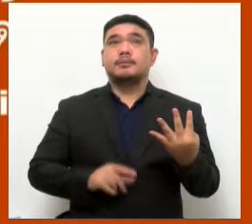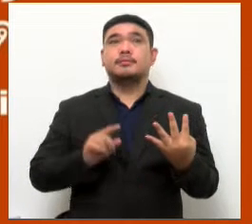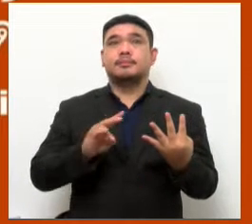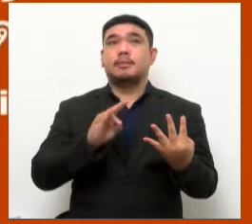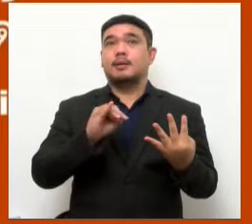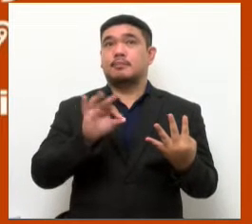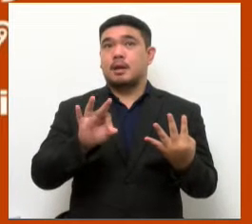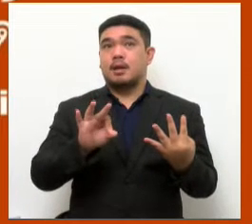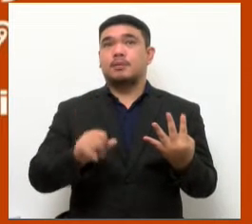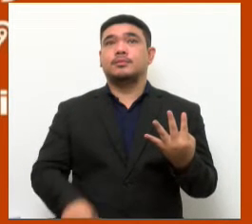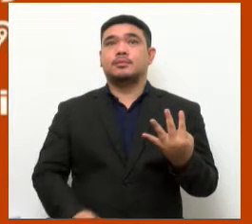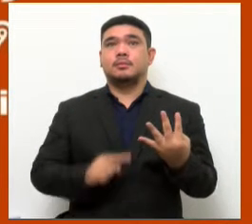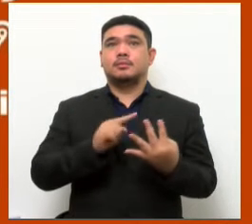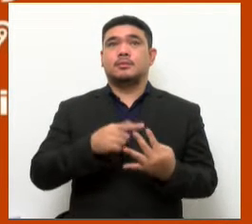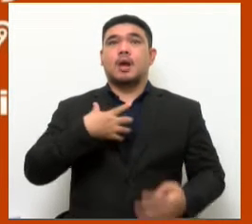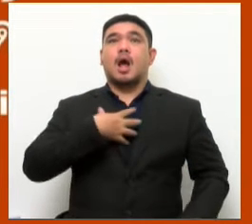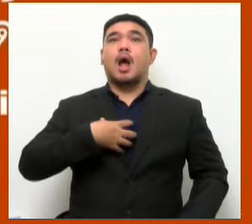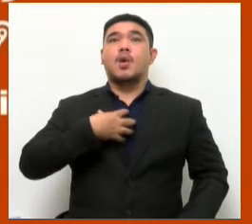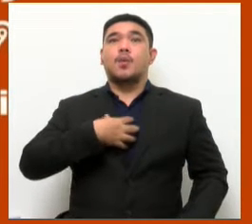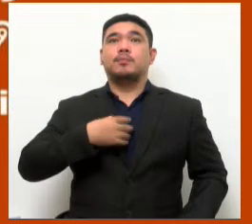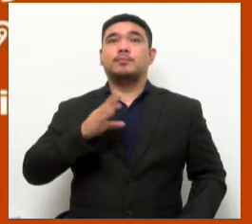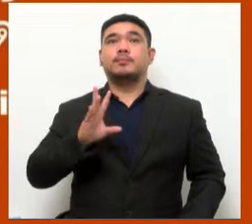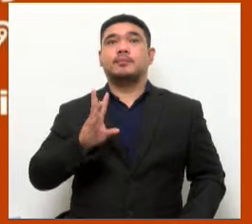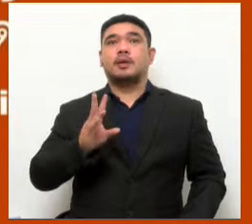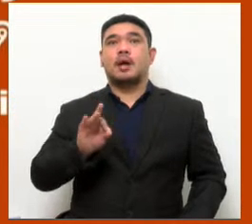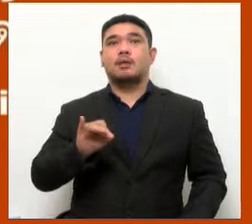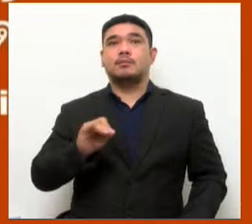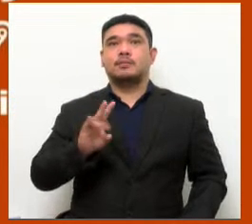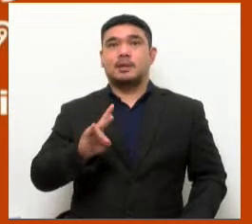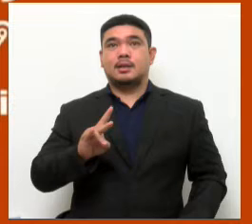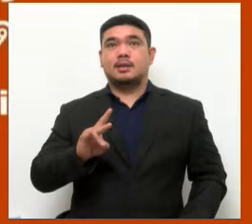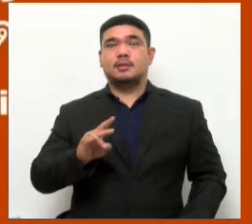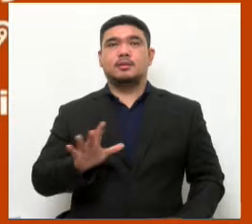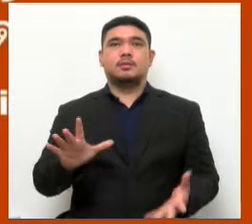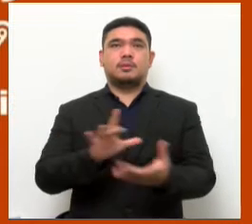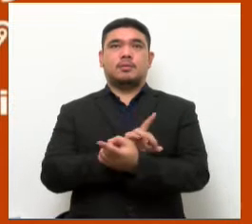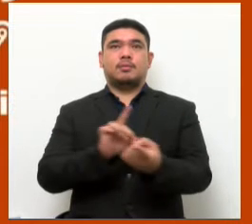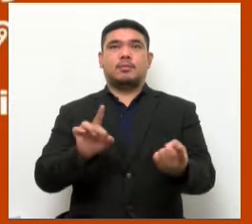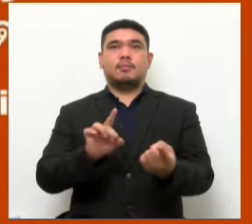89.07% ด้านอารมณ์จิตใจ 97.67%ด้านสังคม